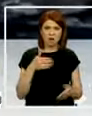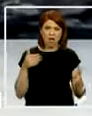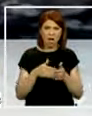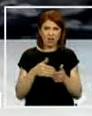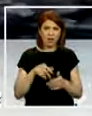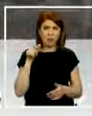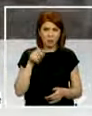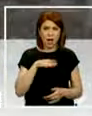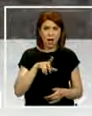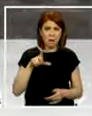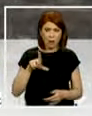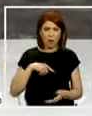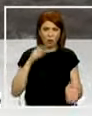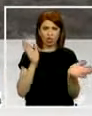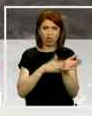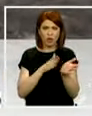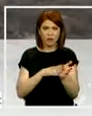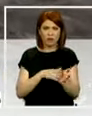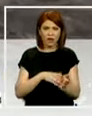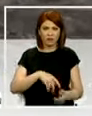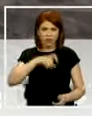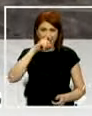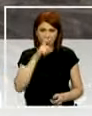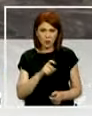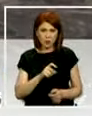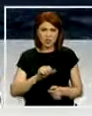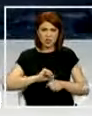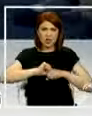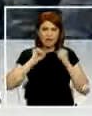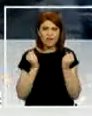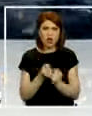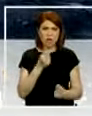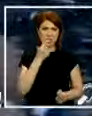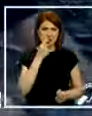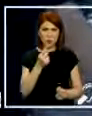Mol este încă o dovadă a cruzimii și barbariei președintelui Rusiei Vladimir Putin.